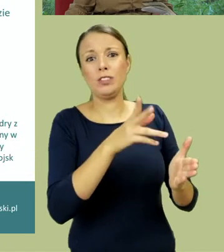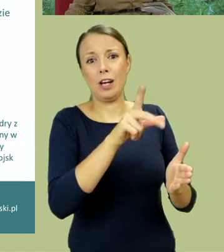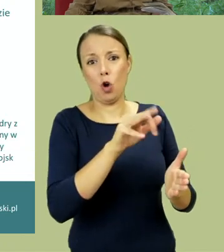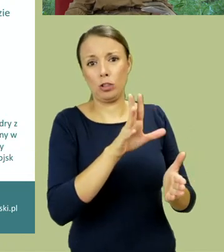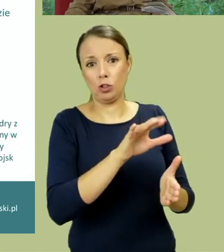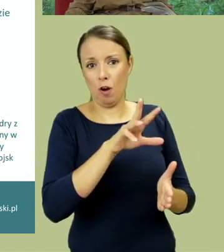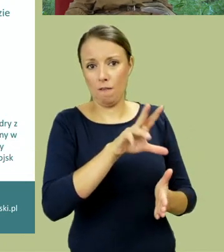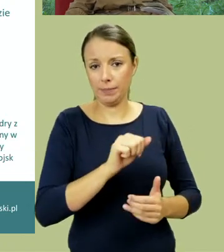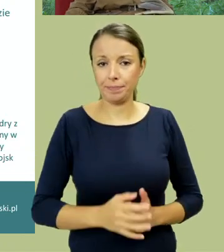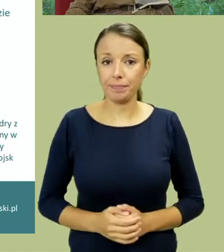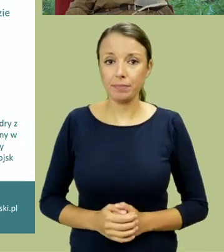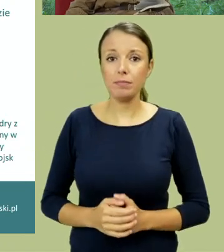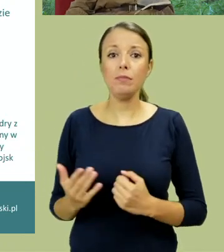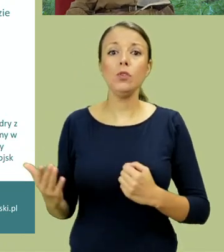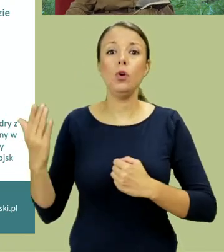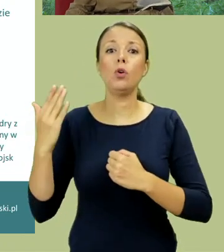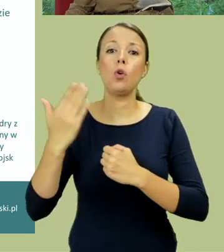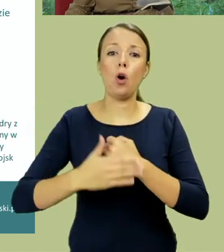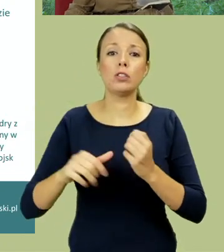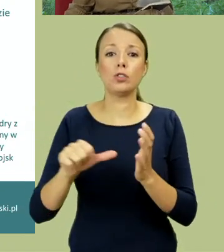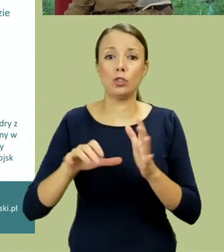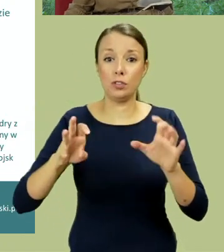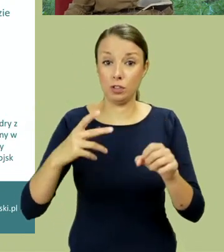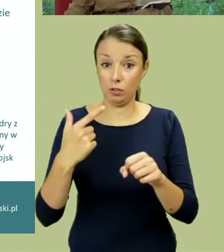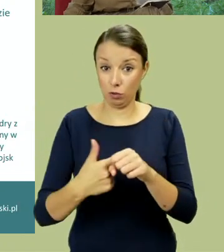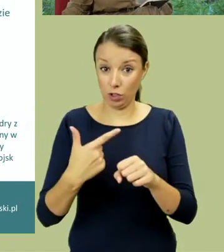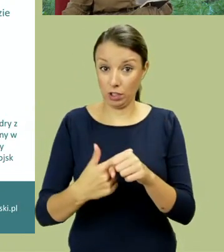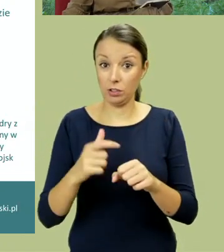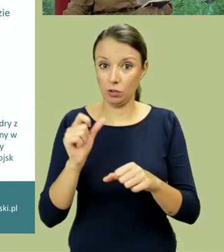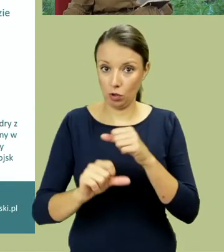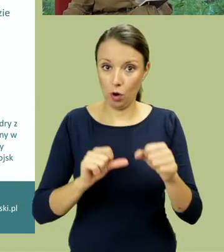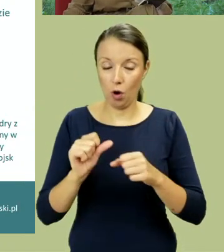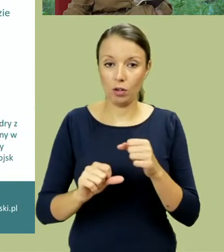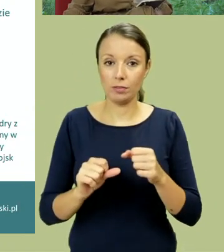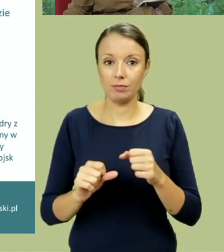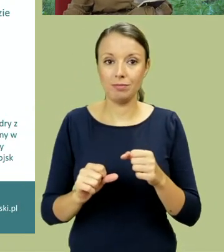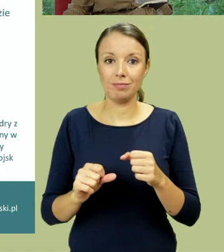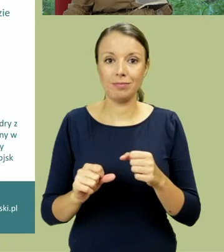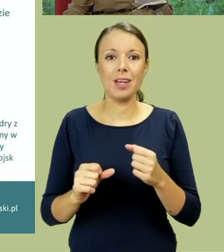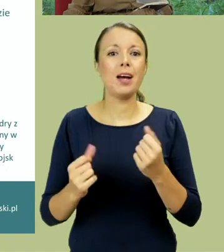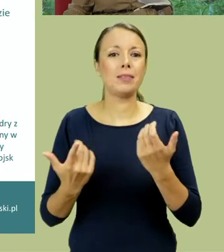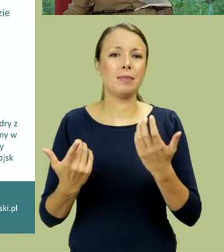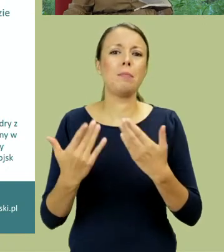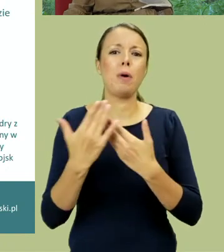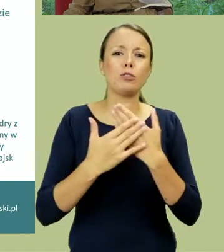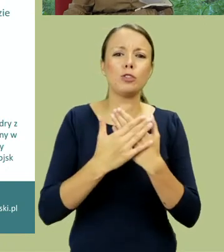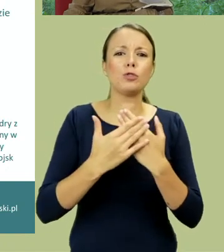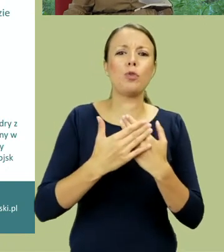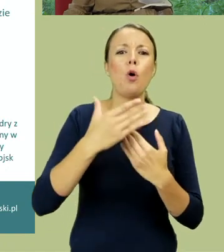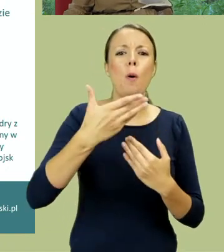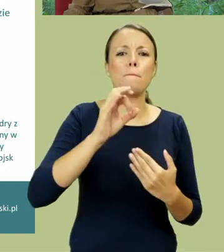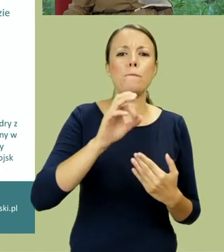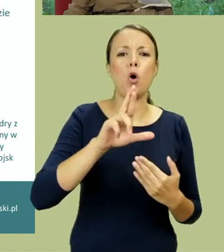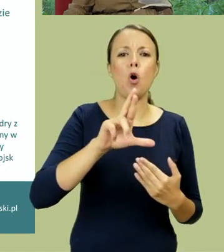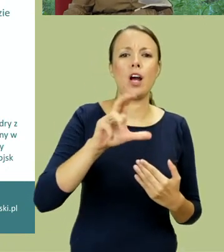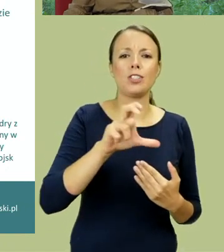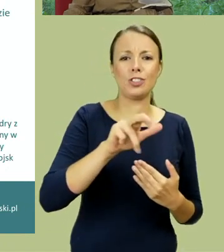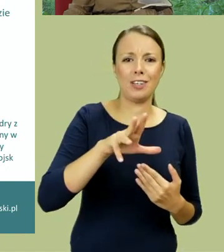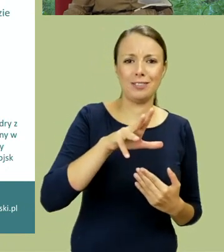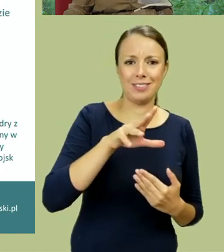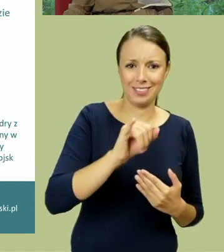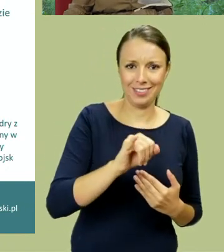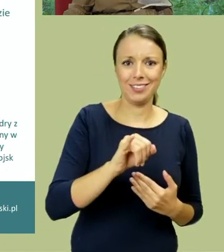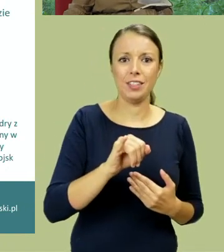koniec 1920 roku państwo Moraczewscy, Zofia Moraczewska, też bardzo